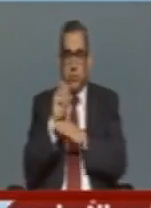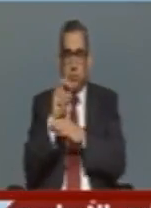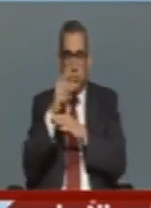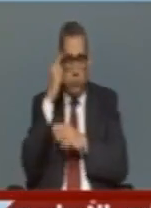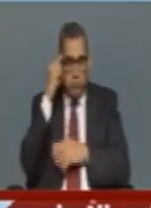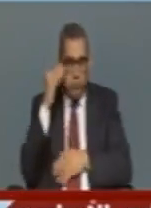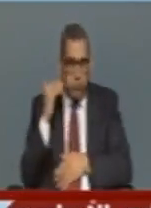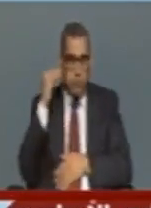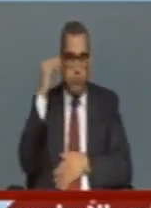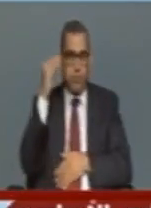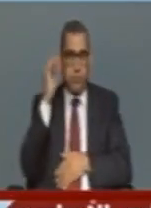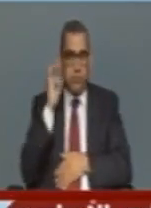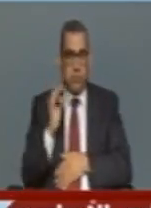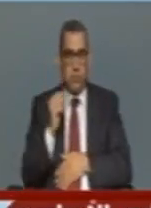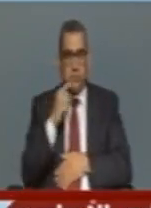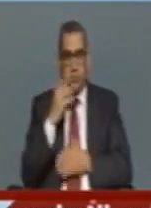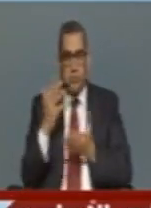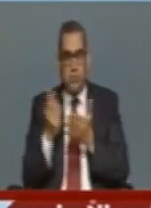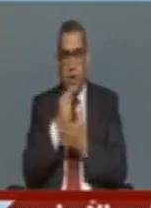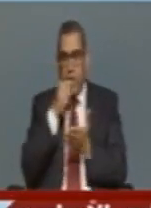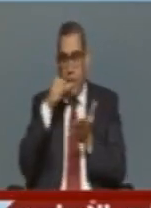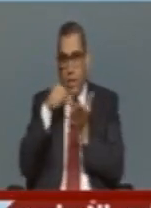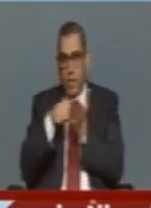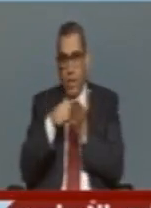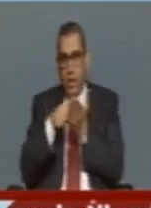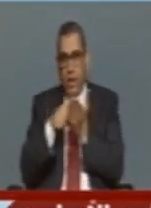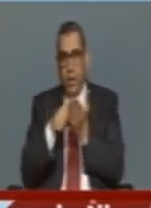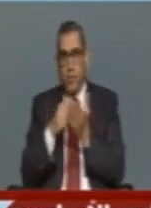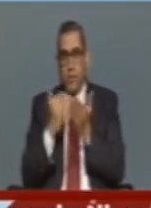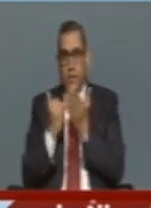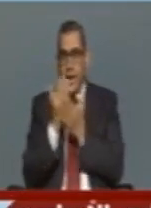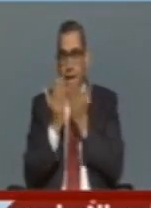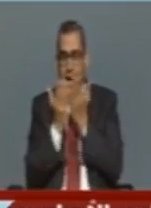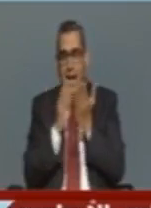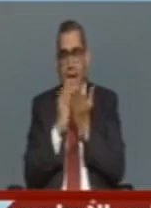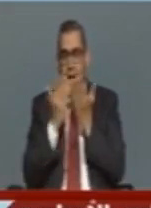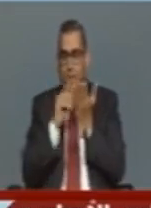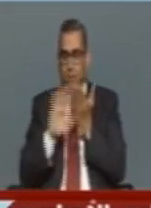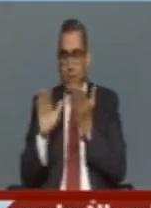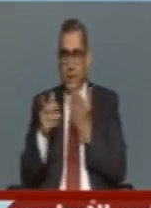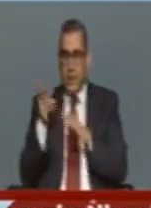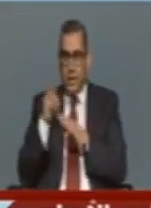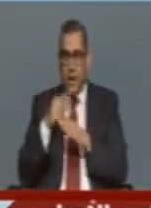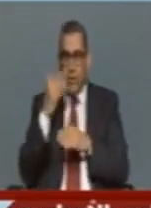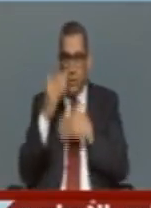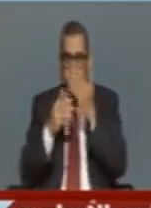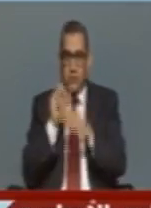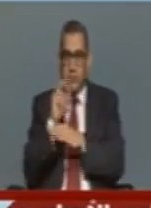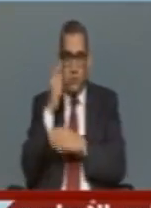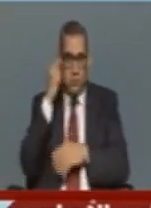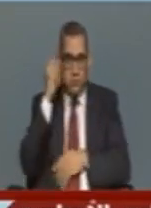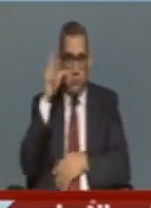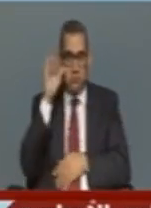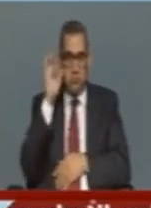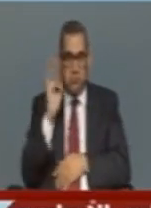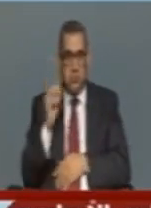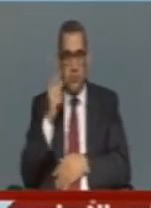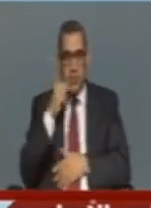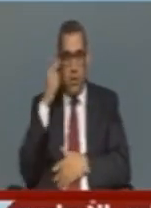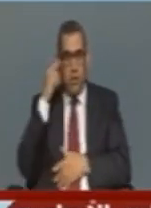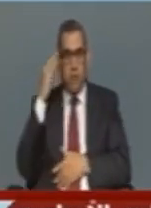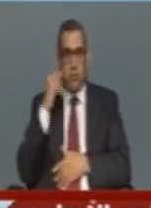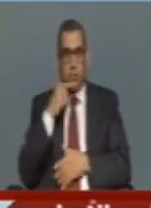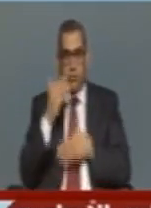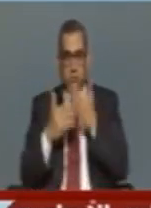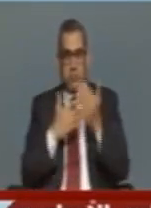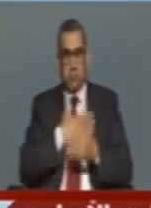ده انا الامي مش مجرد ان انا بحرره من الاميه الابجديه فقط، ولكن عايز اعمل له وعي وتمكين. فالحقيقه اليونسكو مرحب ان هو